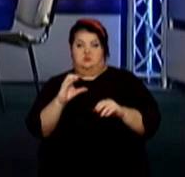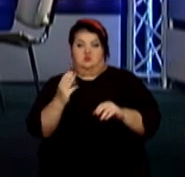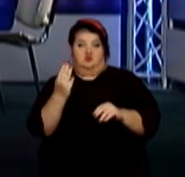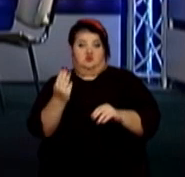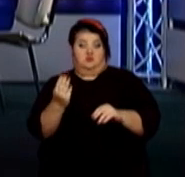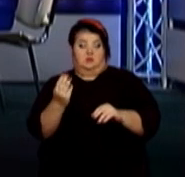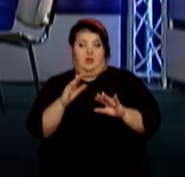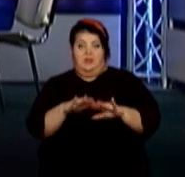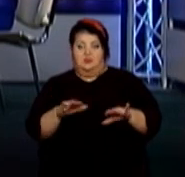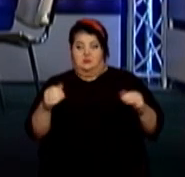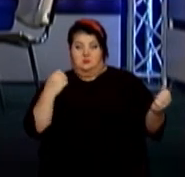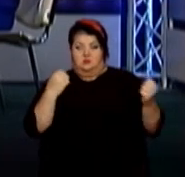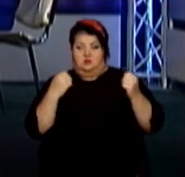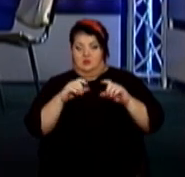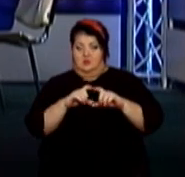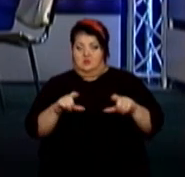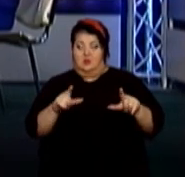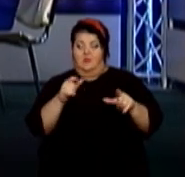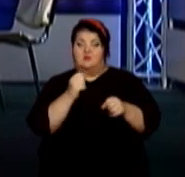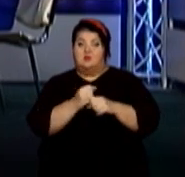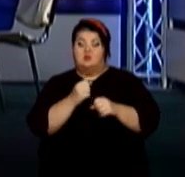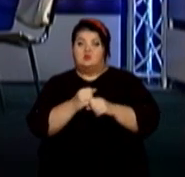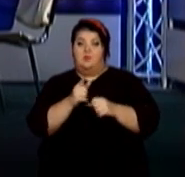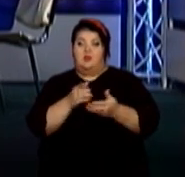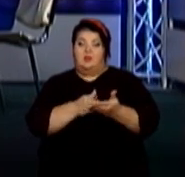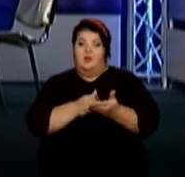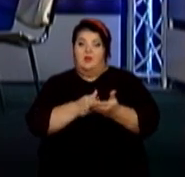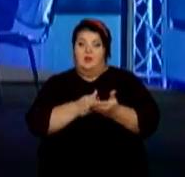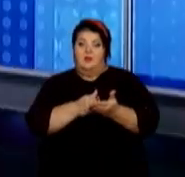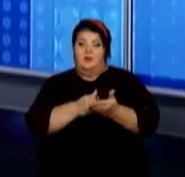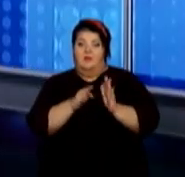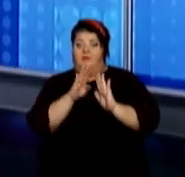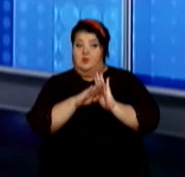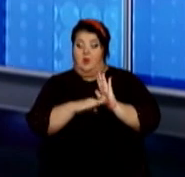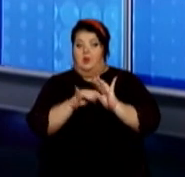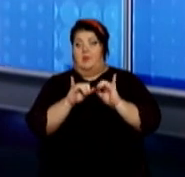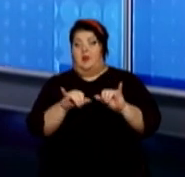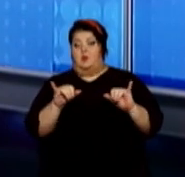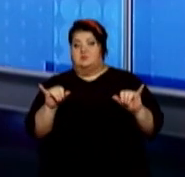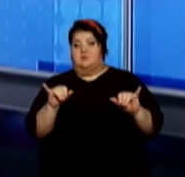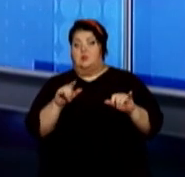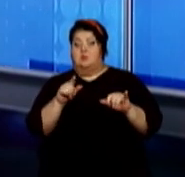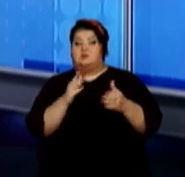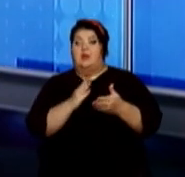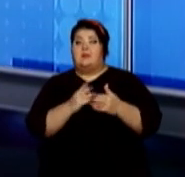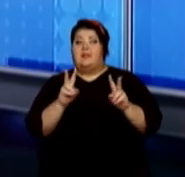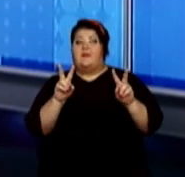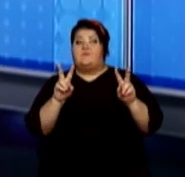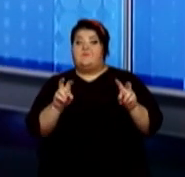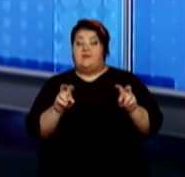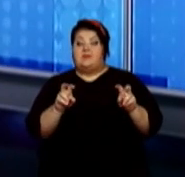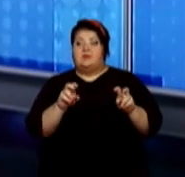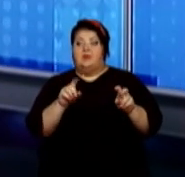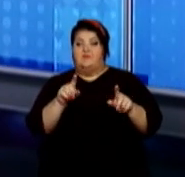зробили в рамках своєї програми, не міської цільової програми з розвитку велосипедної інфраструктури. Також цей вид велопарковок, він